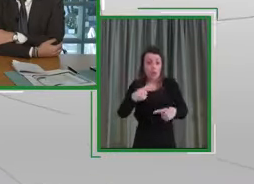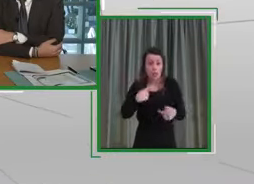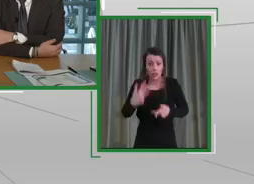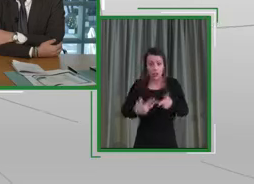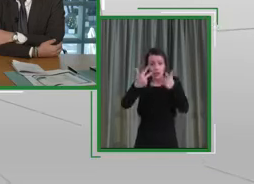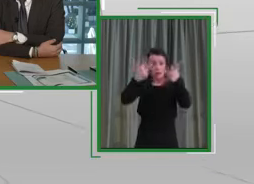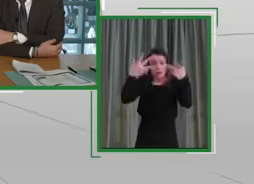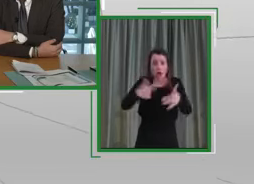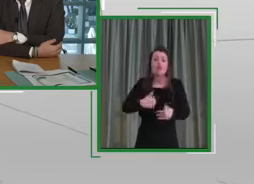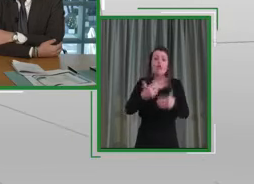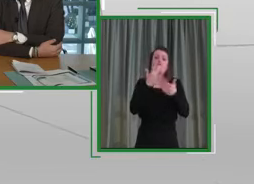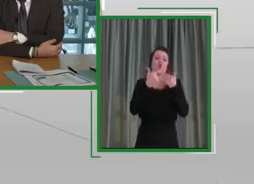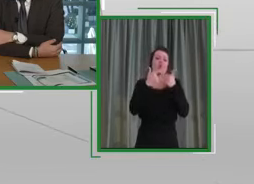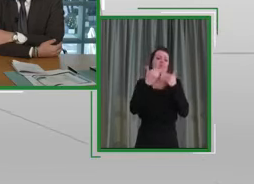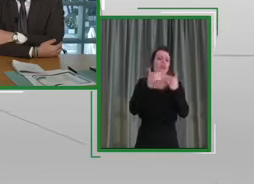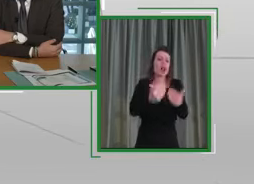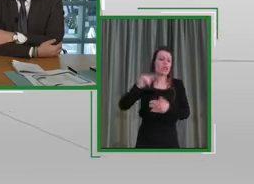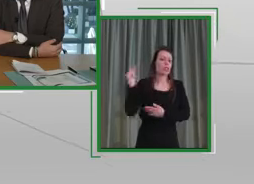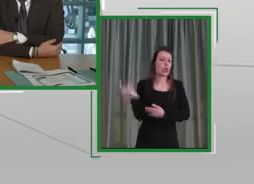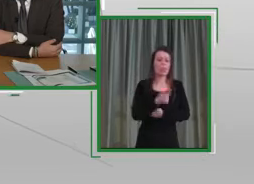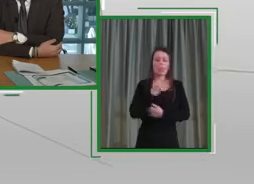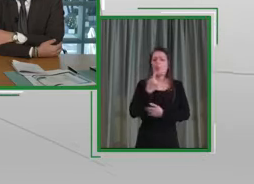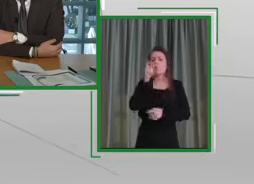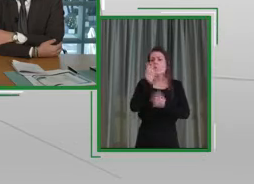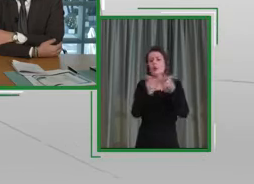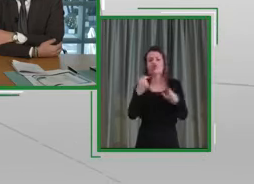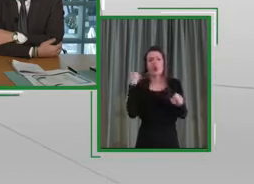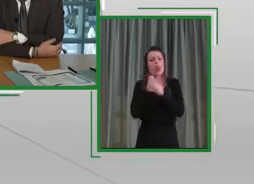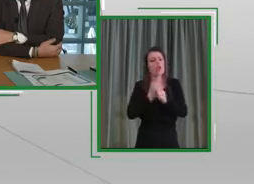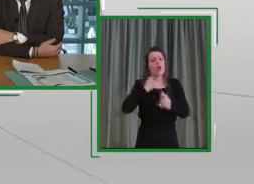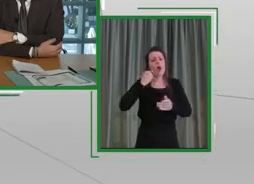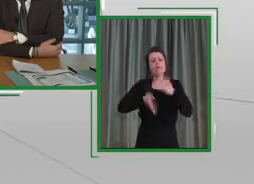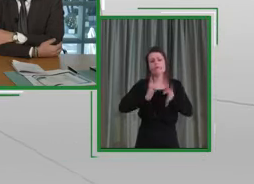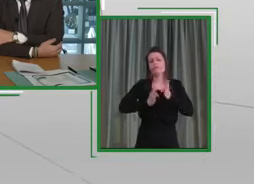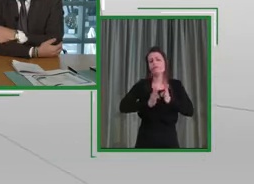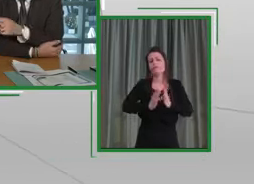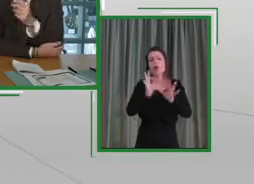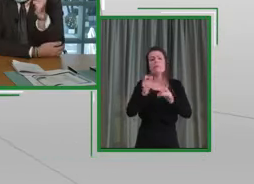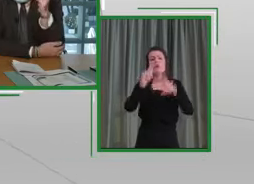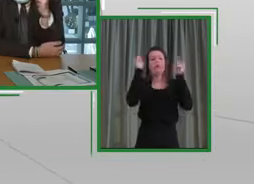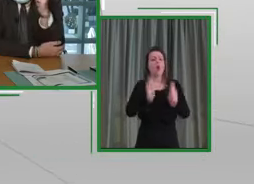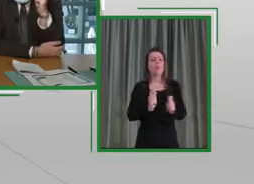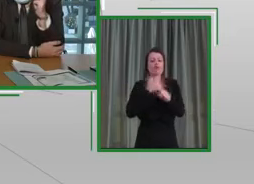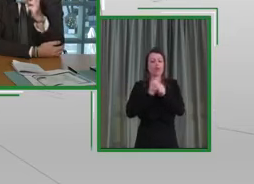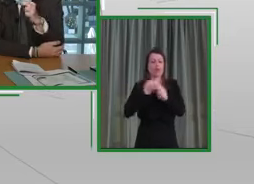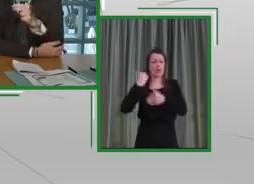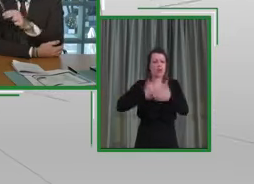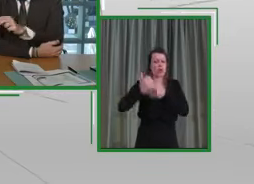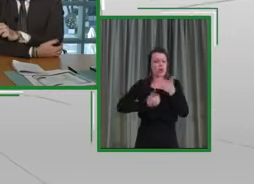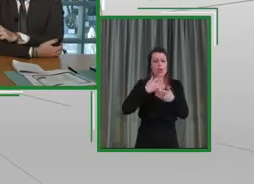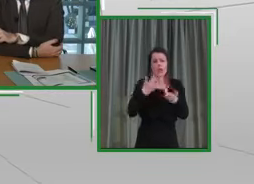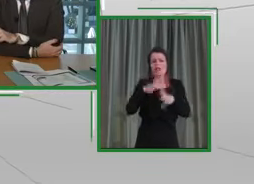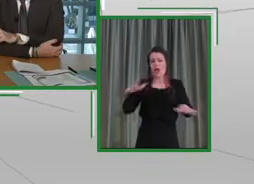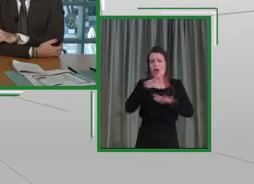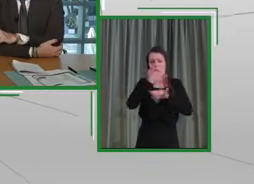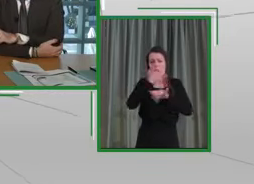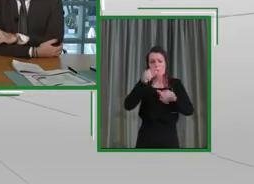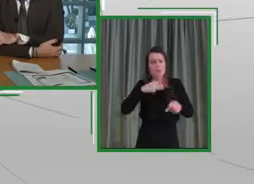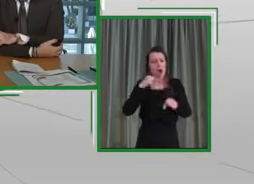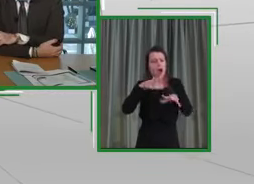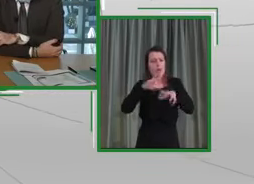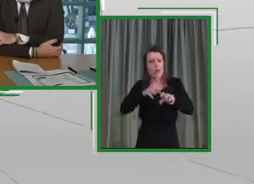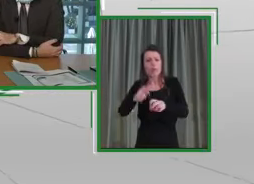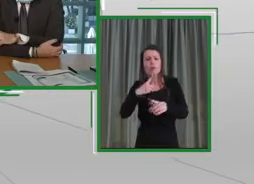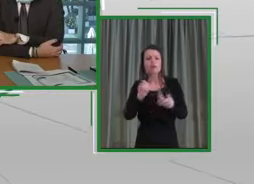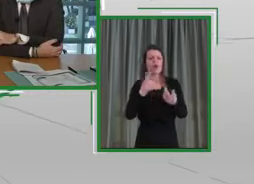lavorando incessantemente a questa emergenza me lo diciamo tutti i giorni a partire dai sanitari